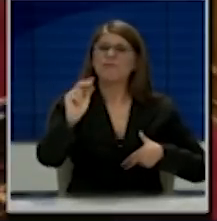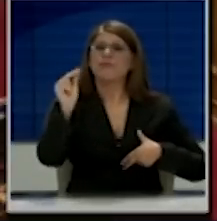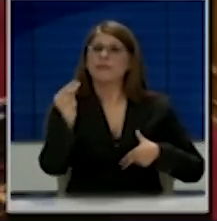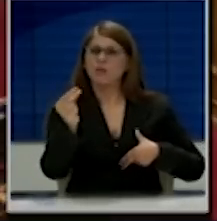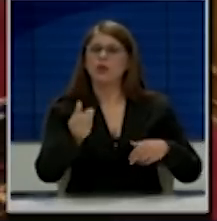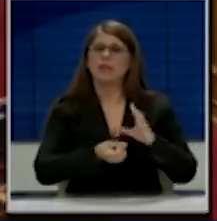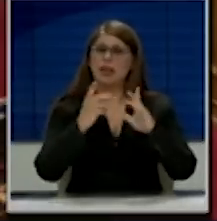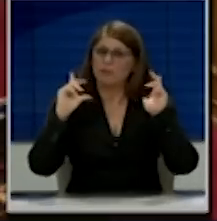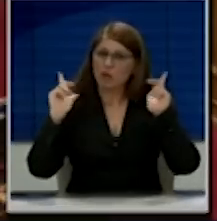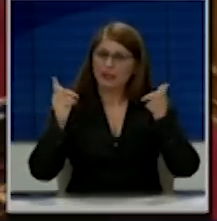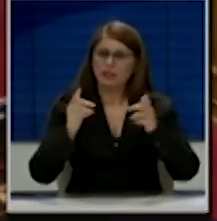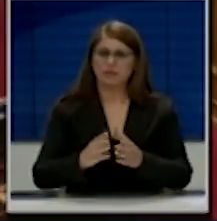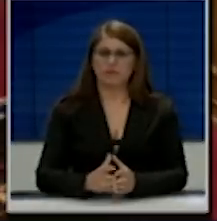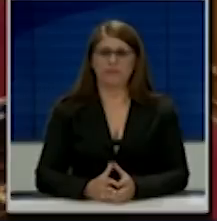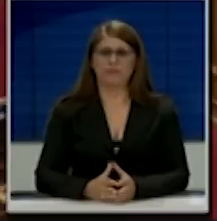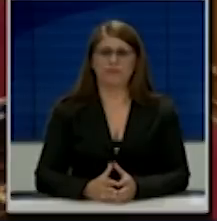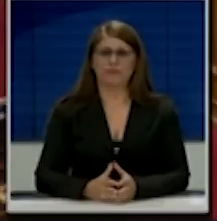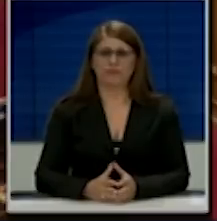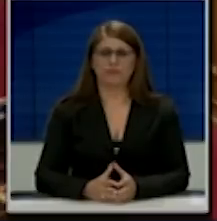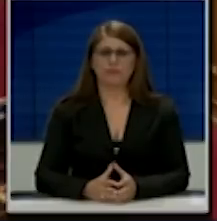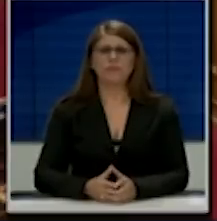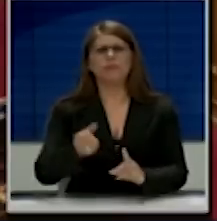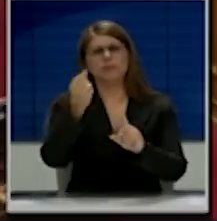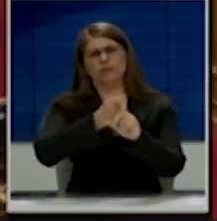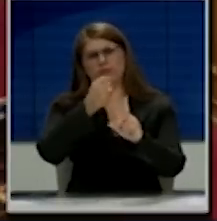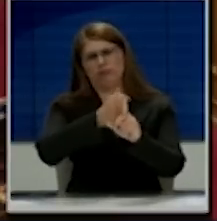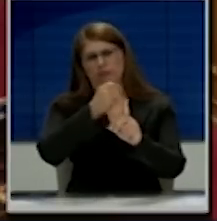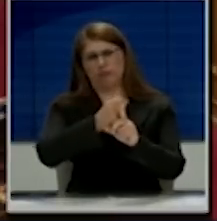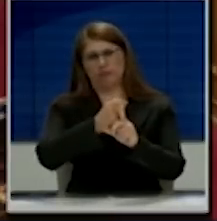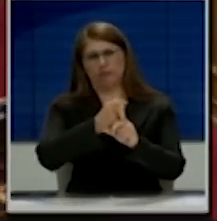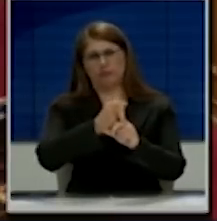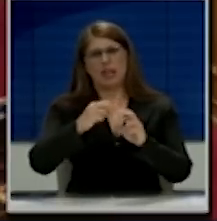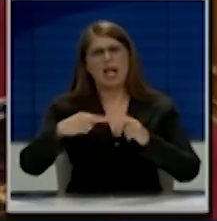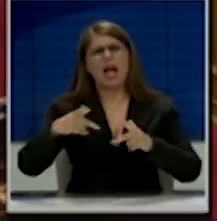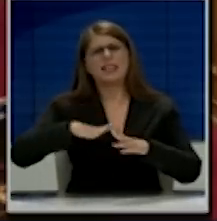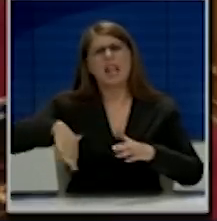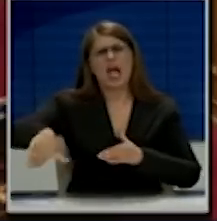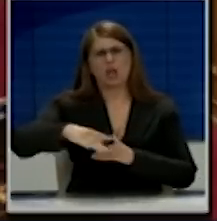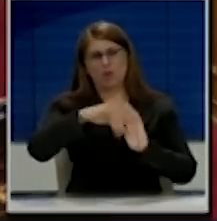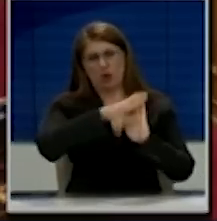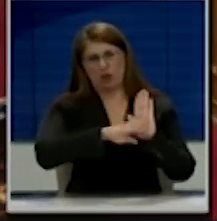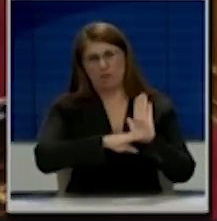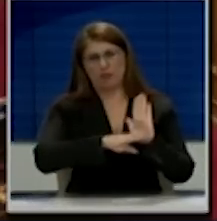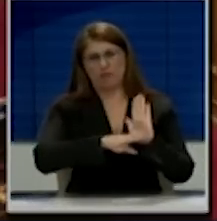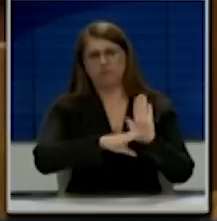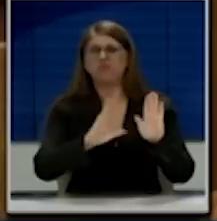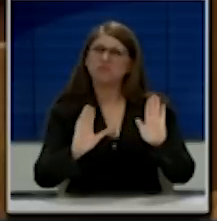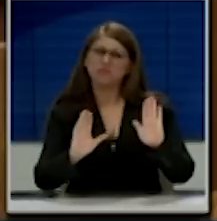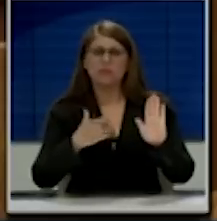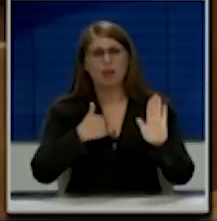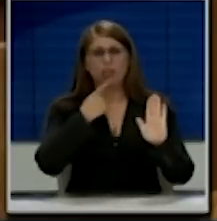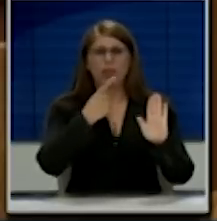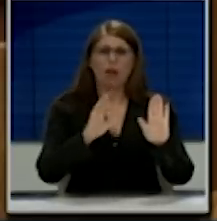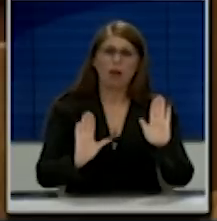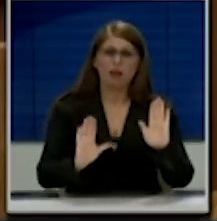βουλευτές της Νέας Δημοκρατίας, να υπερασπίζονται το αντιλαϊκό πρόγραμμά τους. Θα έλεγε κανείς